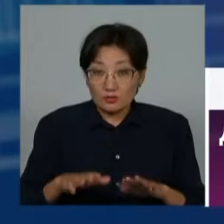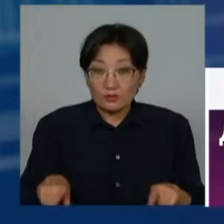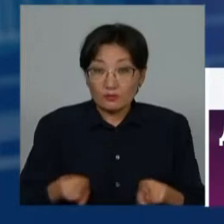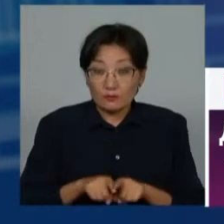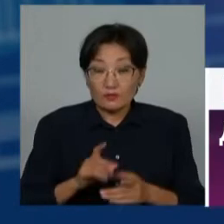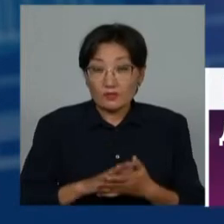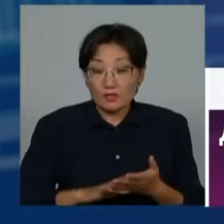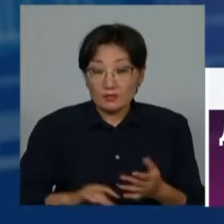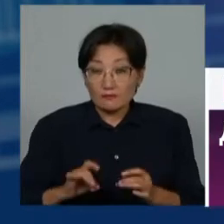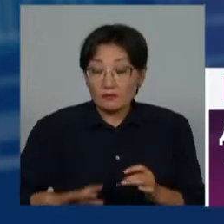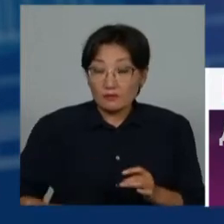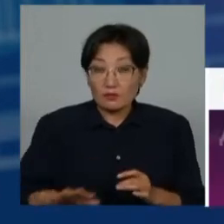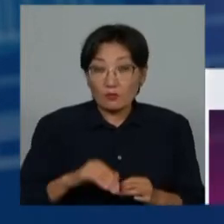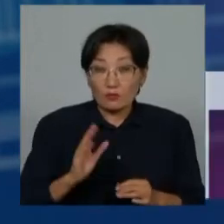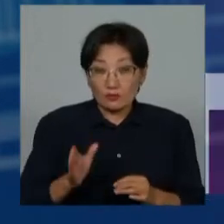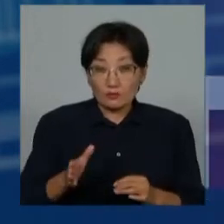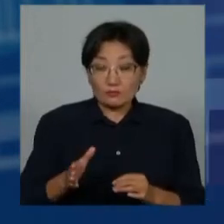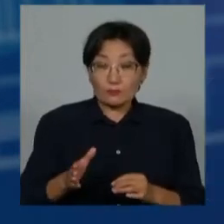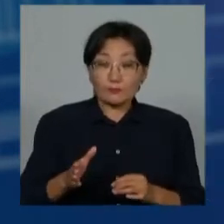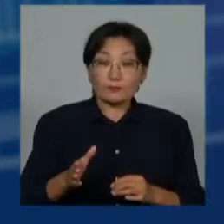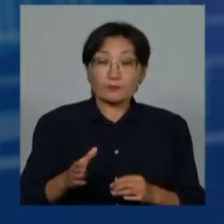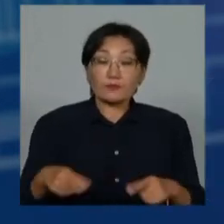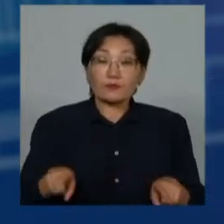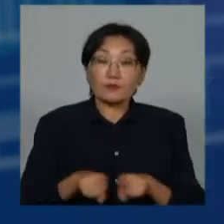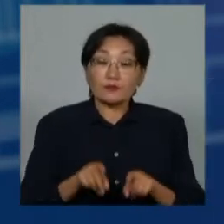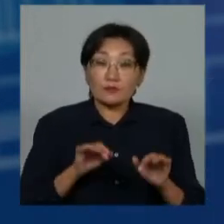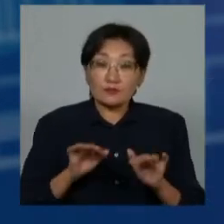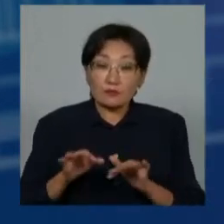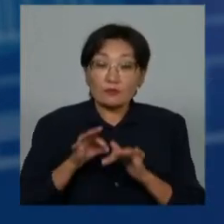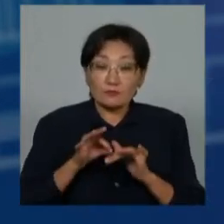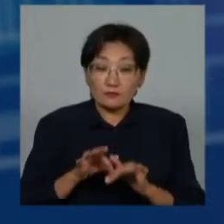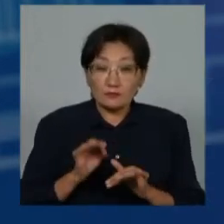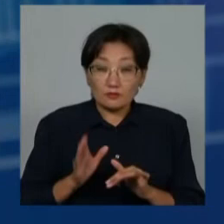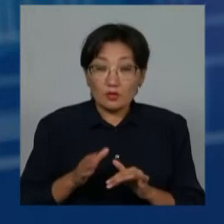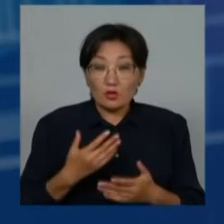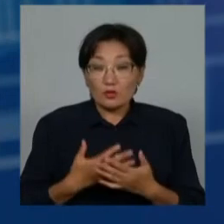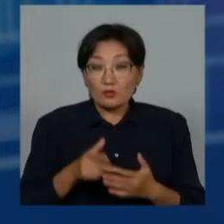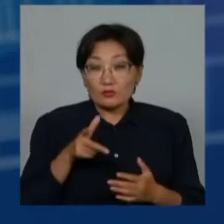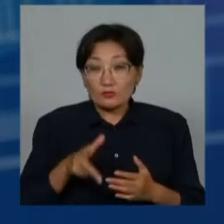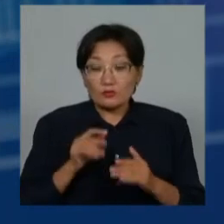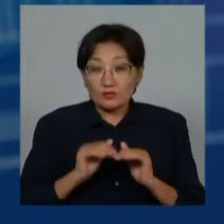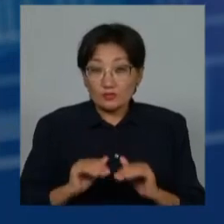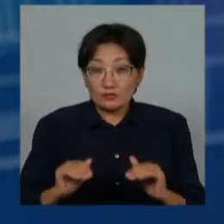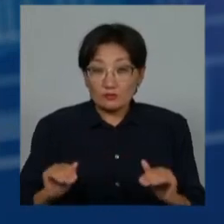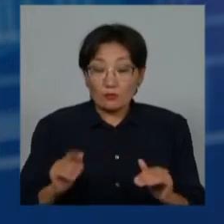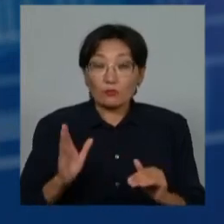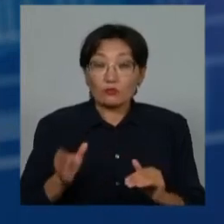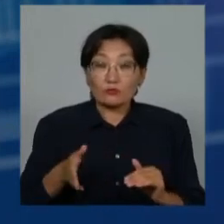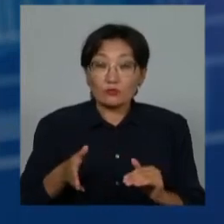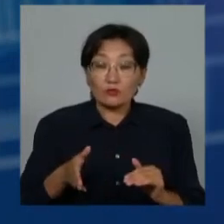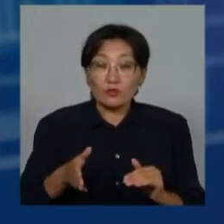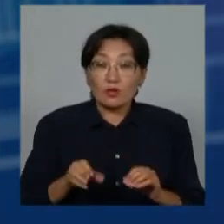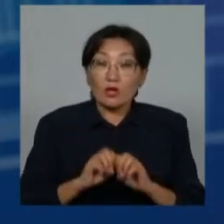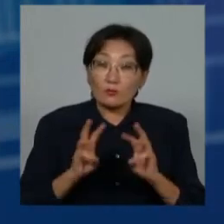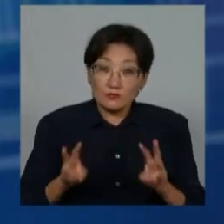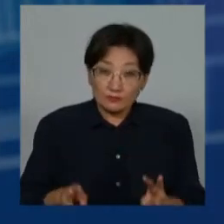Дальше в районах будет такие же мероприятия проводиться. Около 3000 детей будут